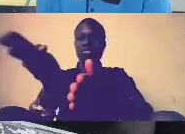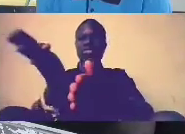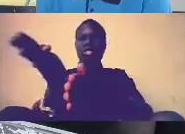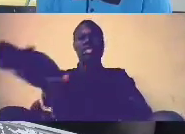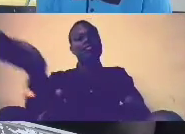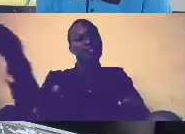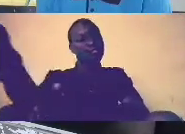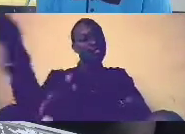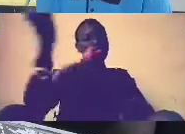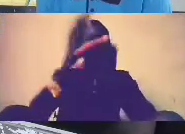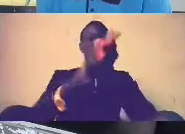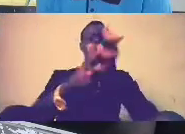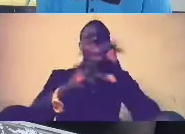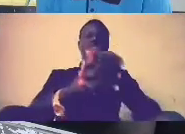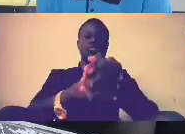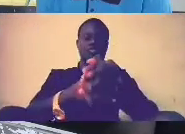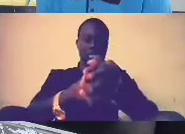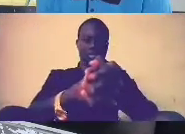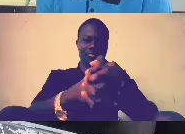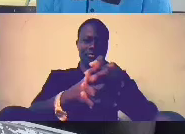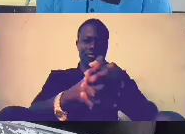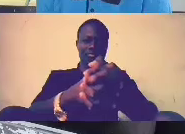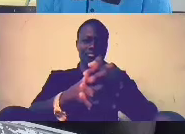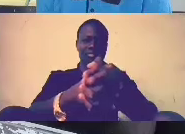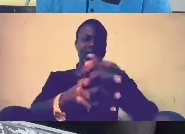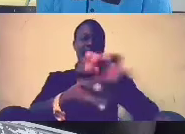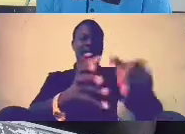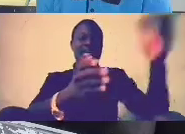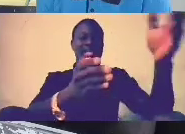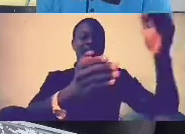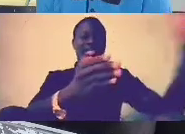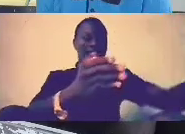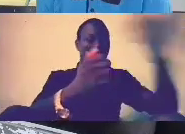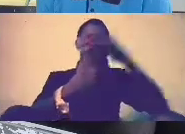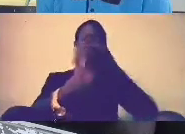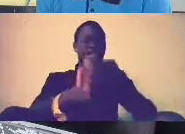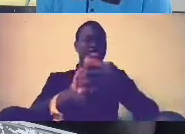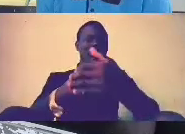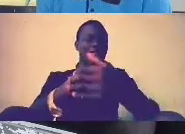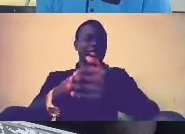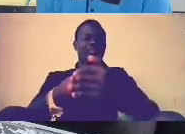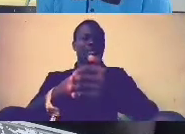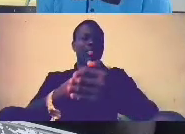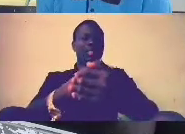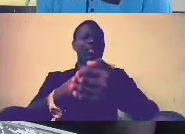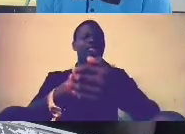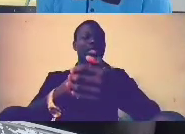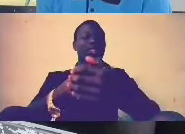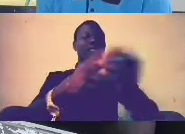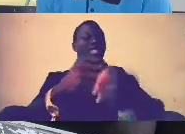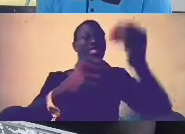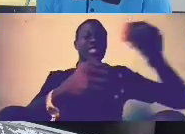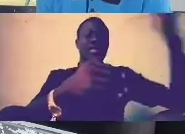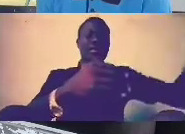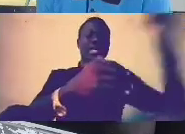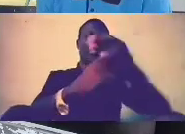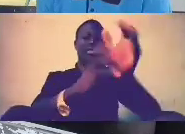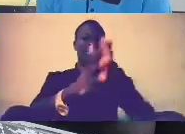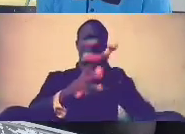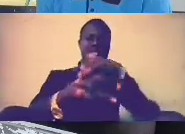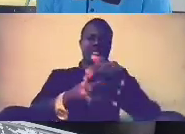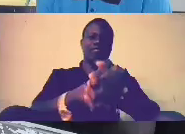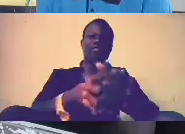ces méthodes-là, ça fonctionne avec ce que tu veux faire? Qu'est-ce qui t'a manqué dans tes objectifs? Qu'est-ce qui t'a